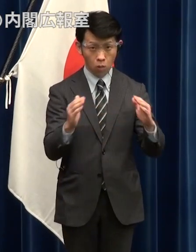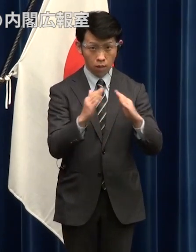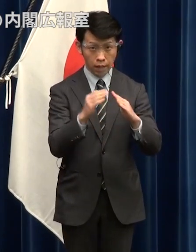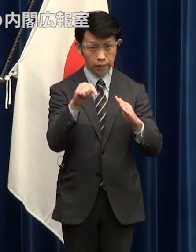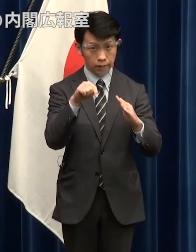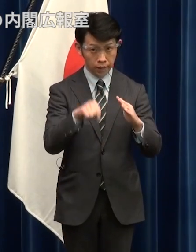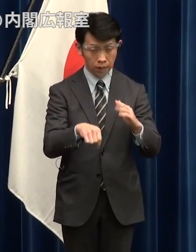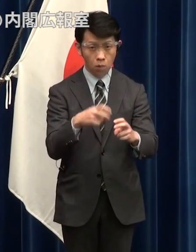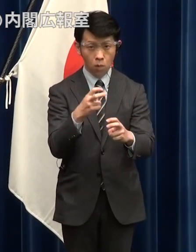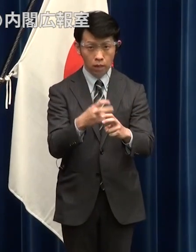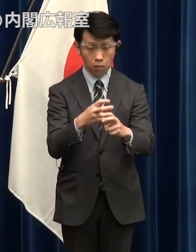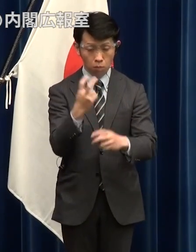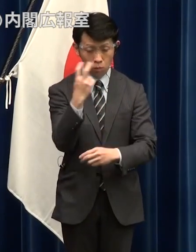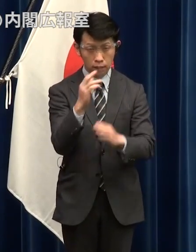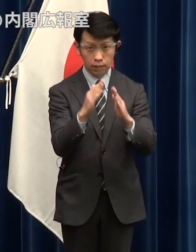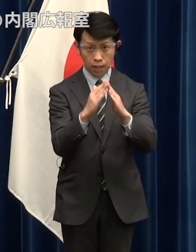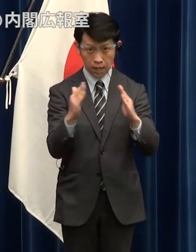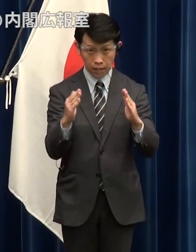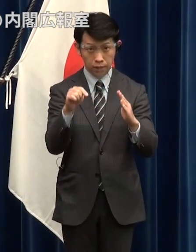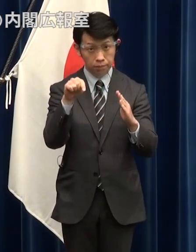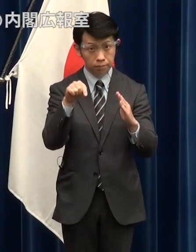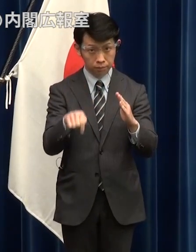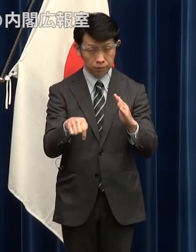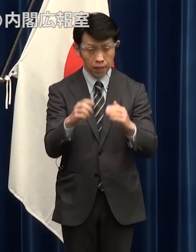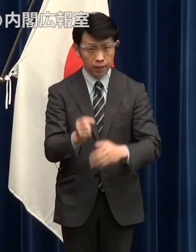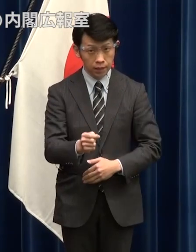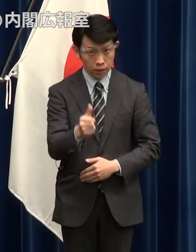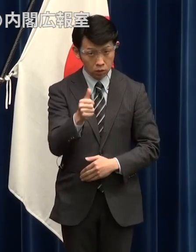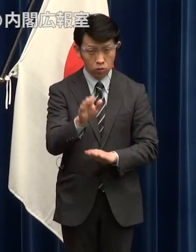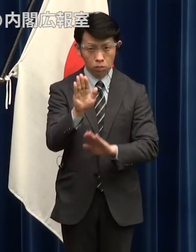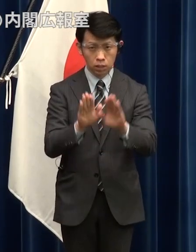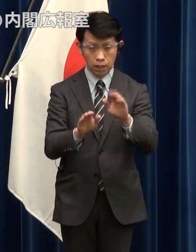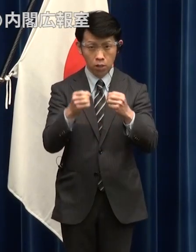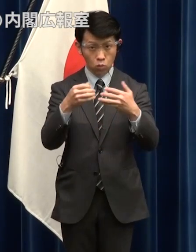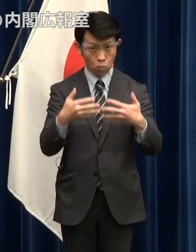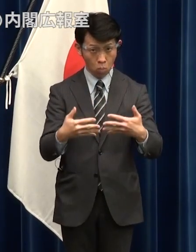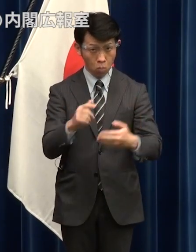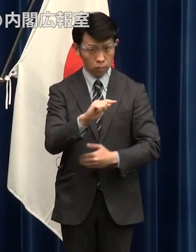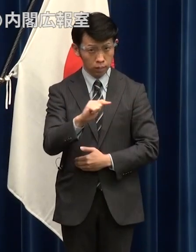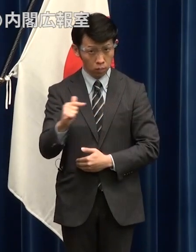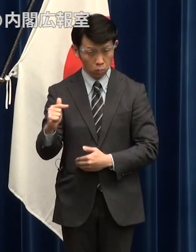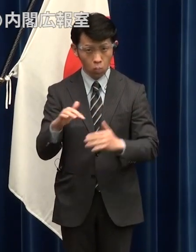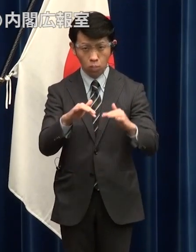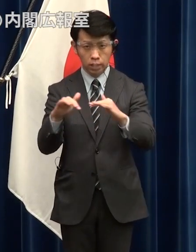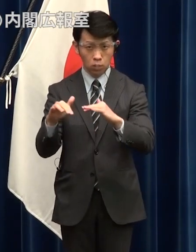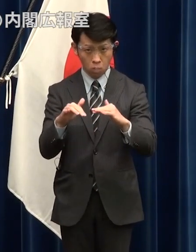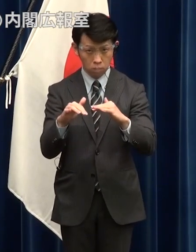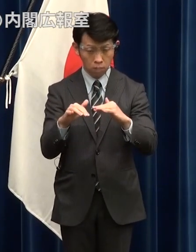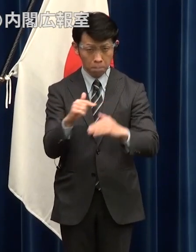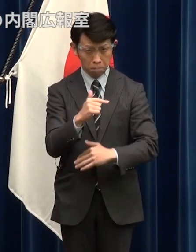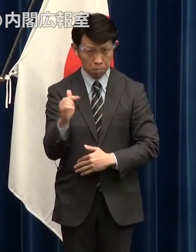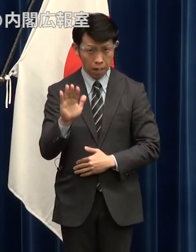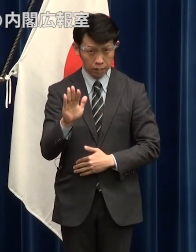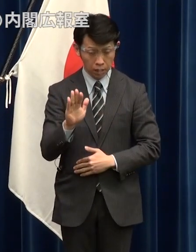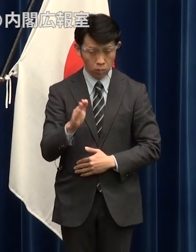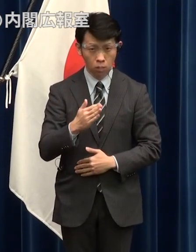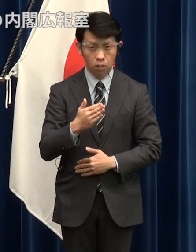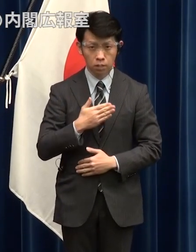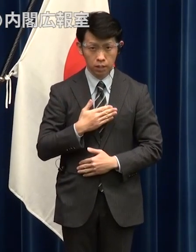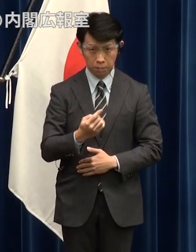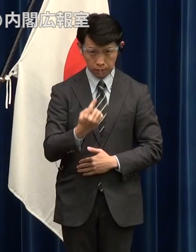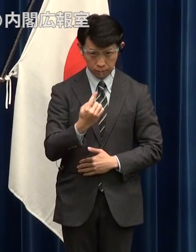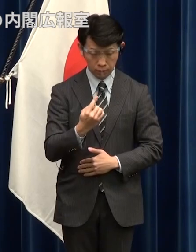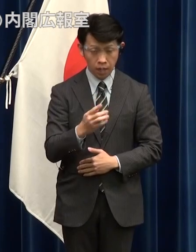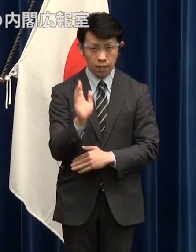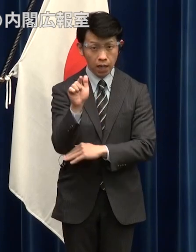憲法審査会で緊急事態条項などをめぐって、活発な議論が行われたと思います。で、その